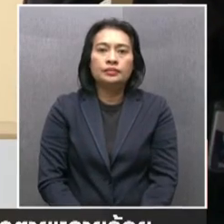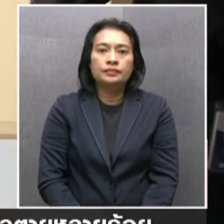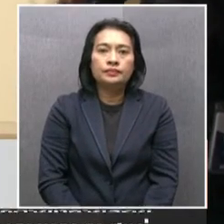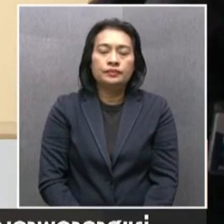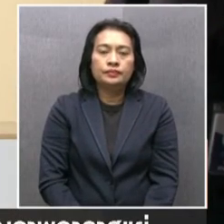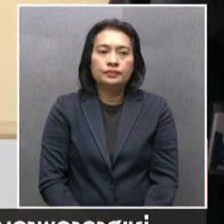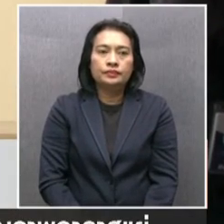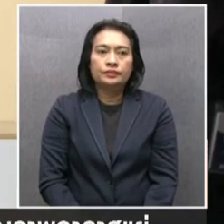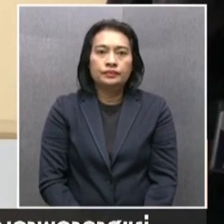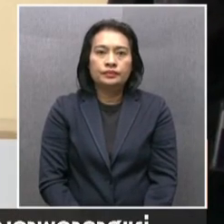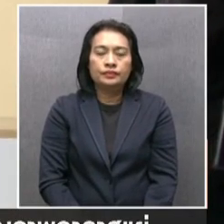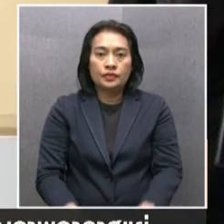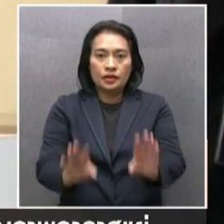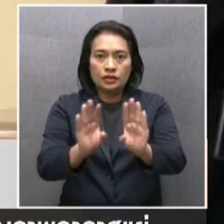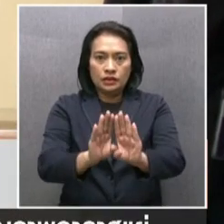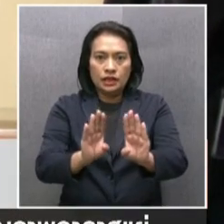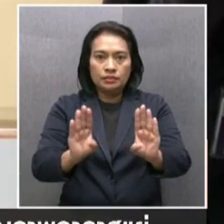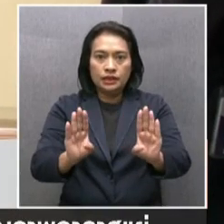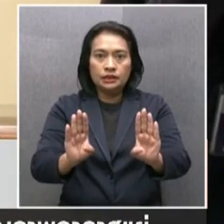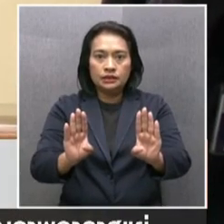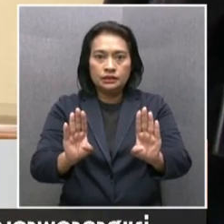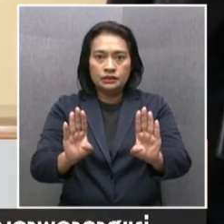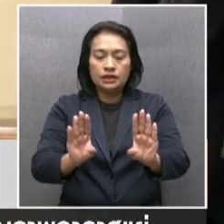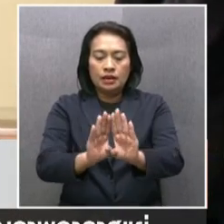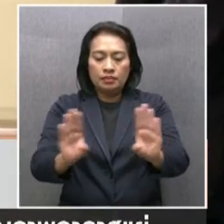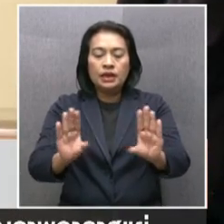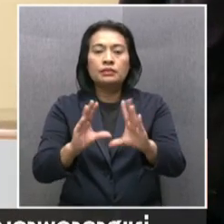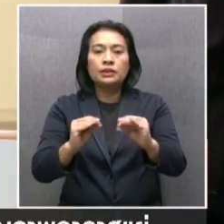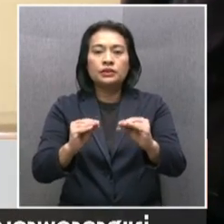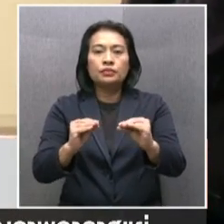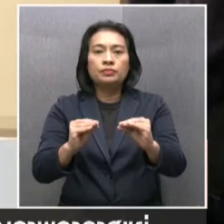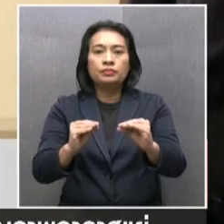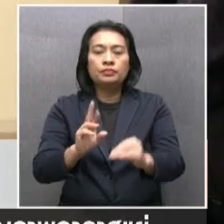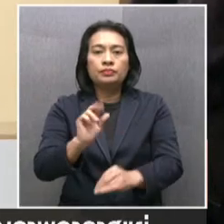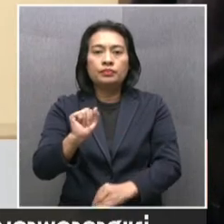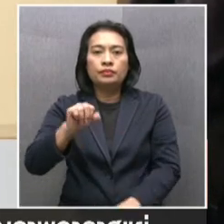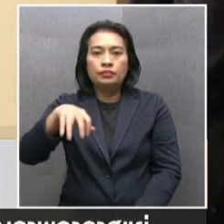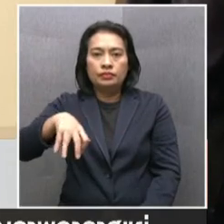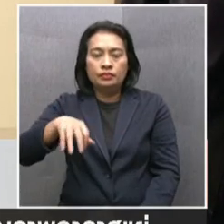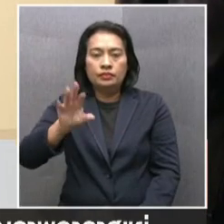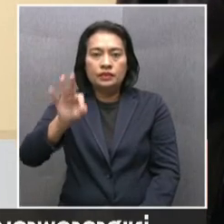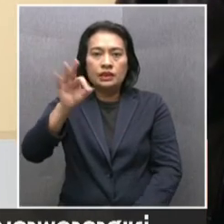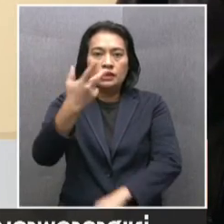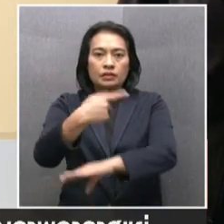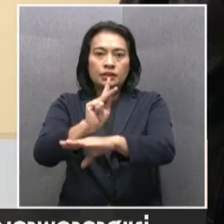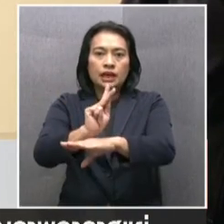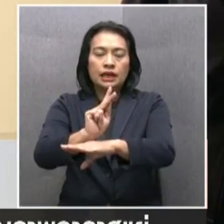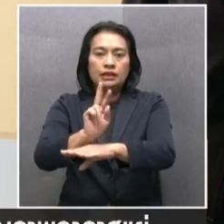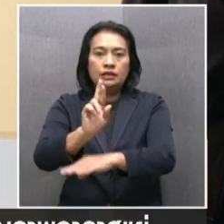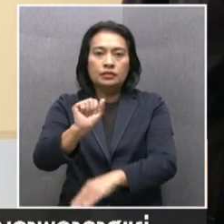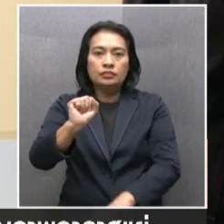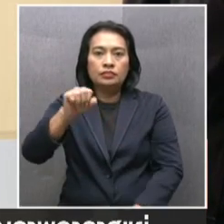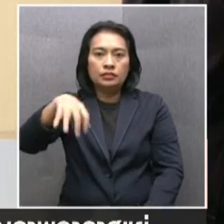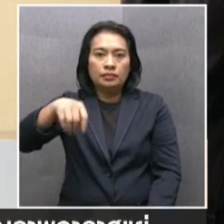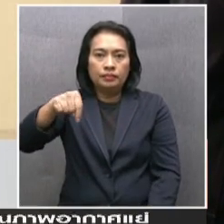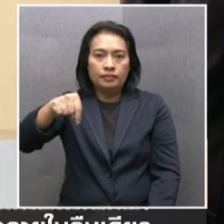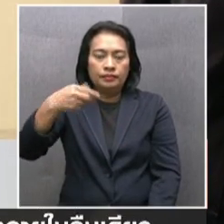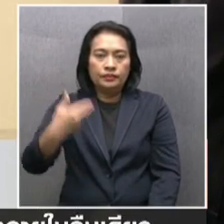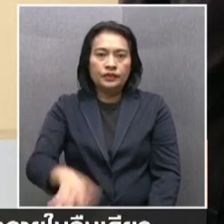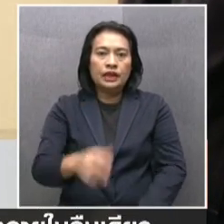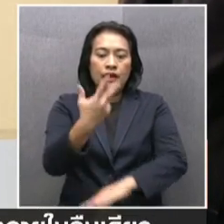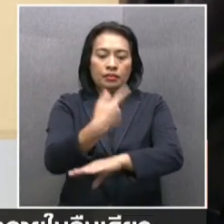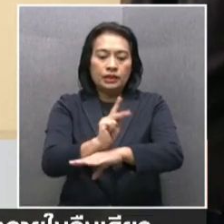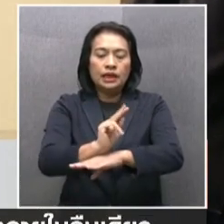รัฐพิธีเปิดสมัยประชุมแล้วก็เลือกประธานแล้วต่อจากนั้นก็แล้วแต่ประธานจะกำหน